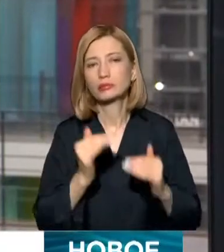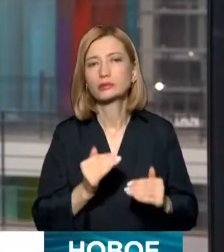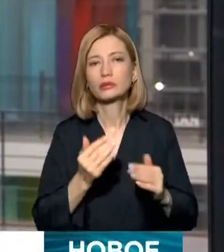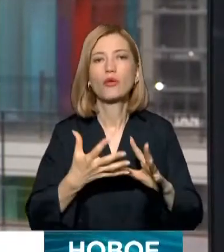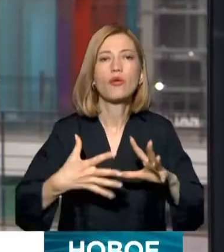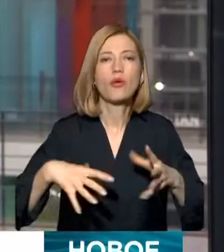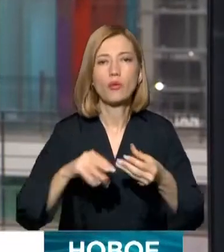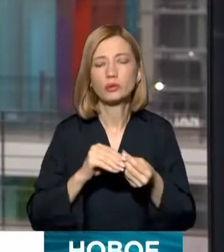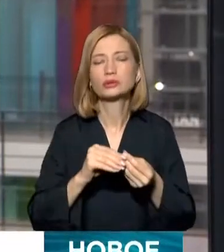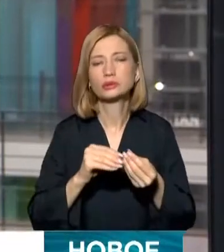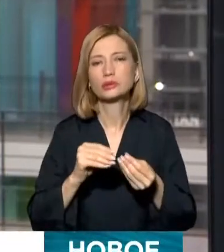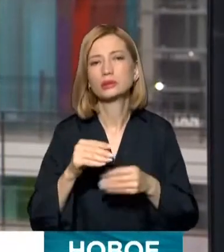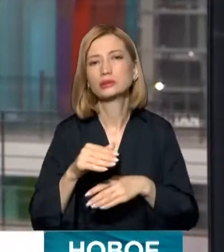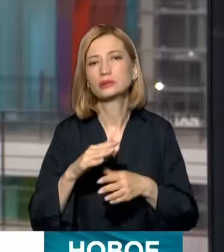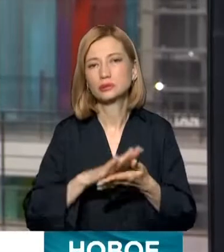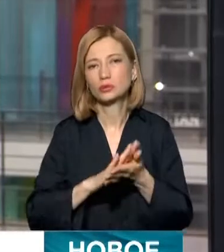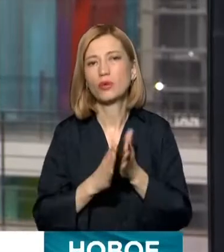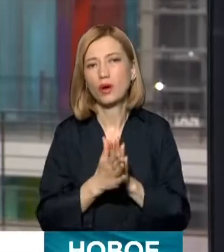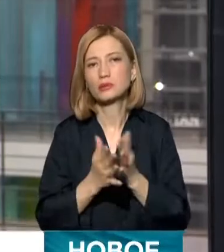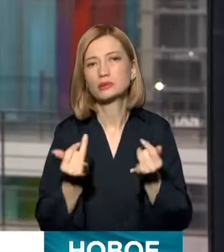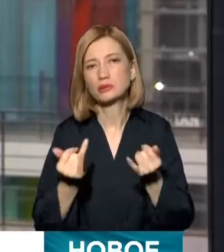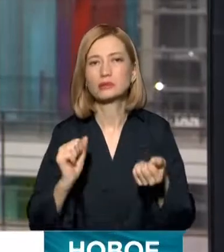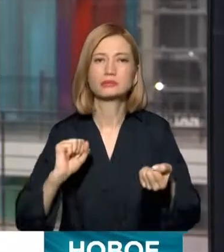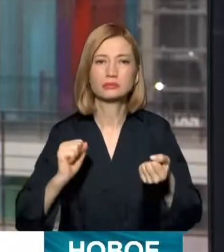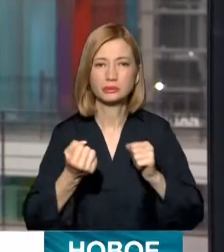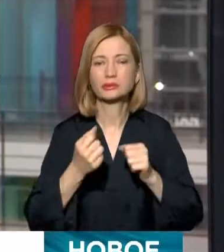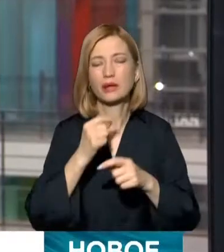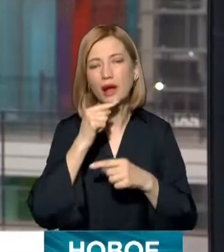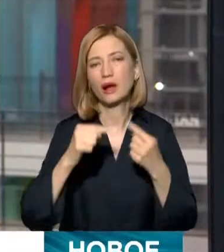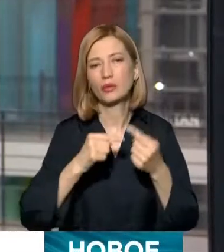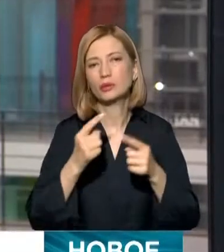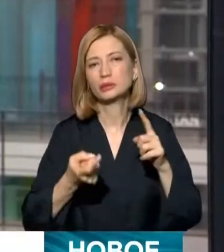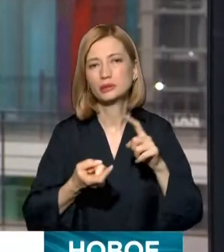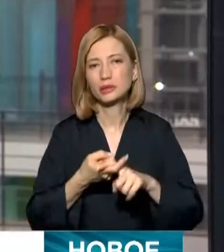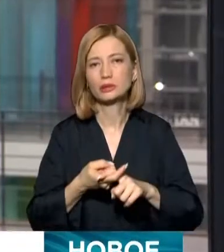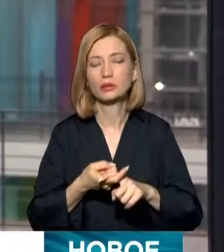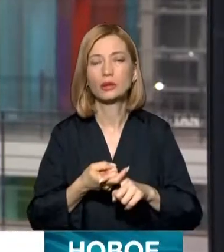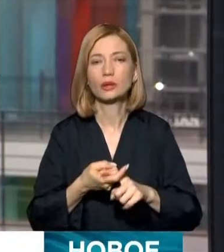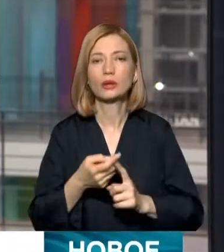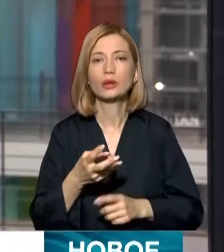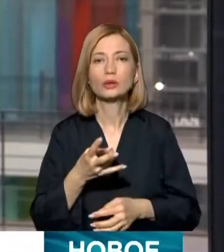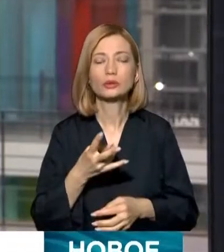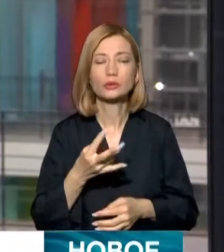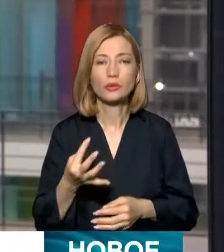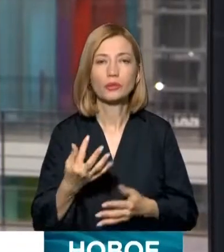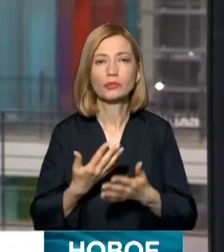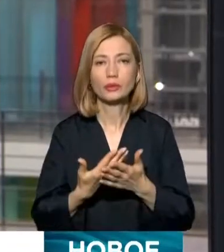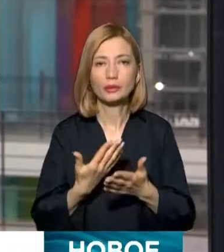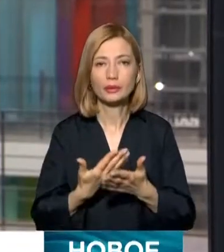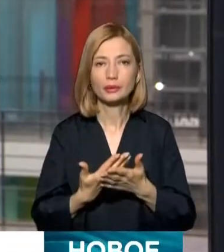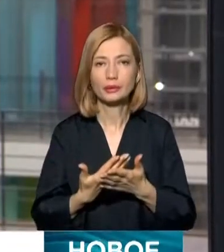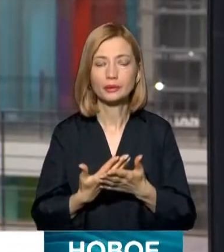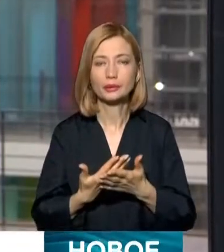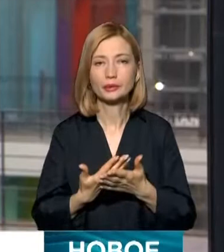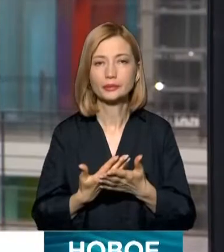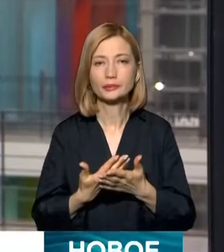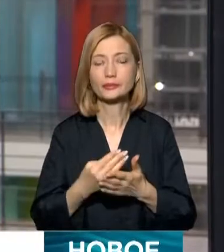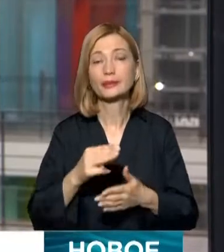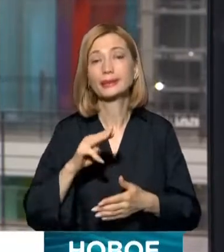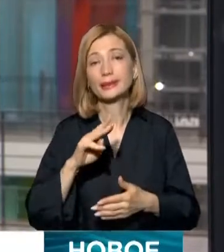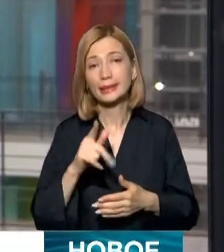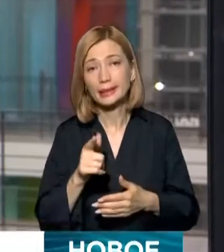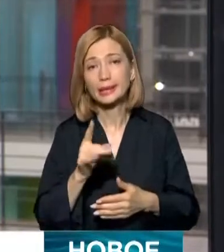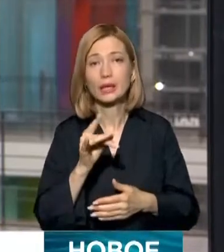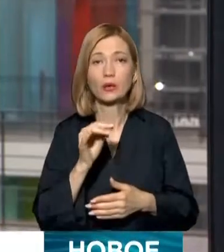ситуация, давление экономическое у нас достаточно существенное. Но вообще, вы знаете, вот то, что ослабевает тенге к